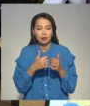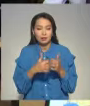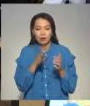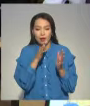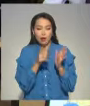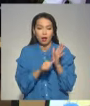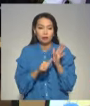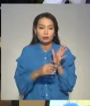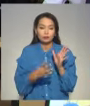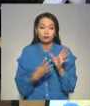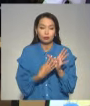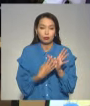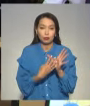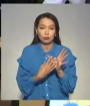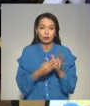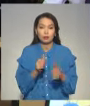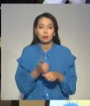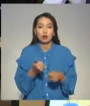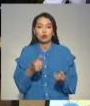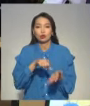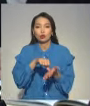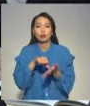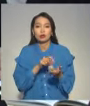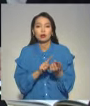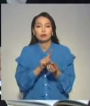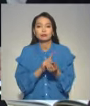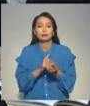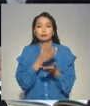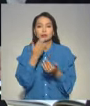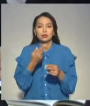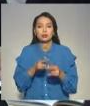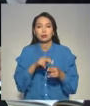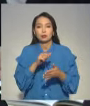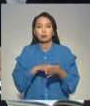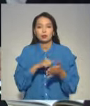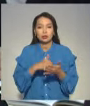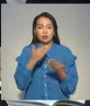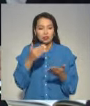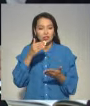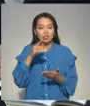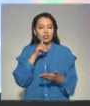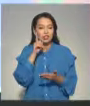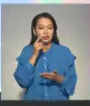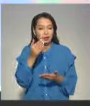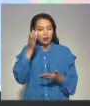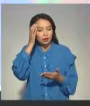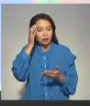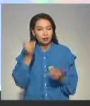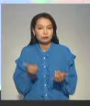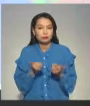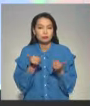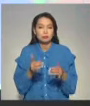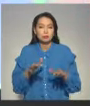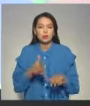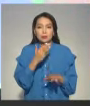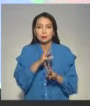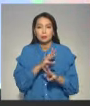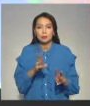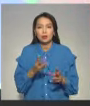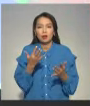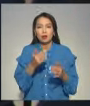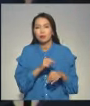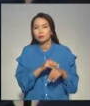жас. Басшылық құрамның жаңармауына бірден бір себеп жастардың ғылымға келмеуі. Министрлік жыл сайын осы салаға қанша грант